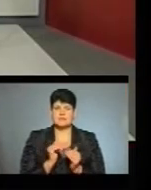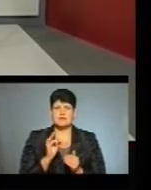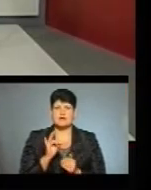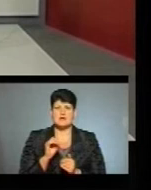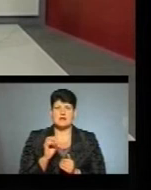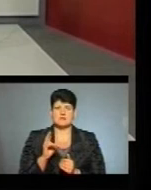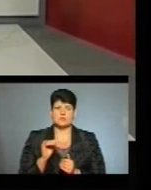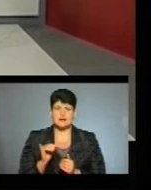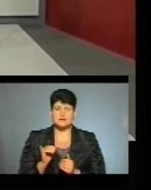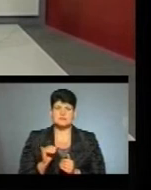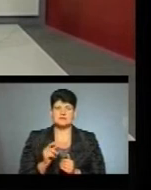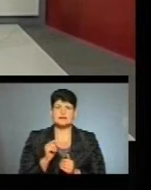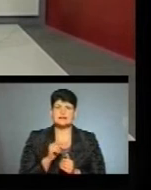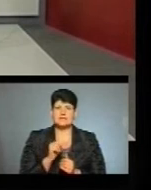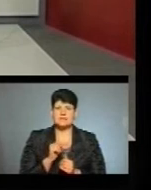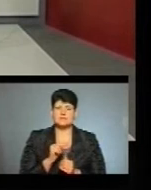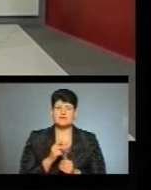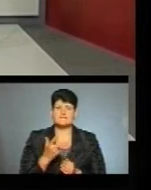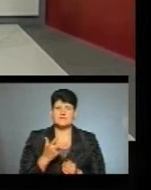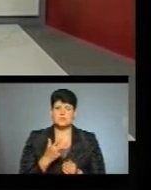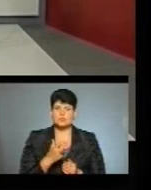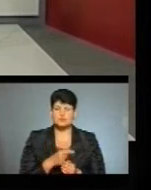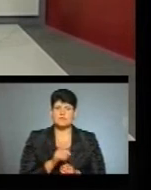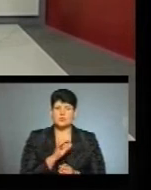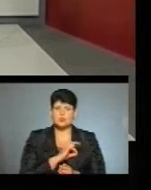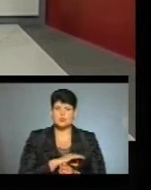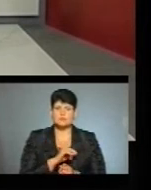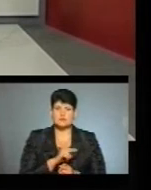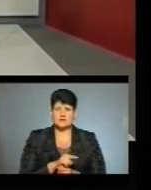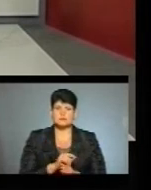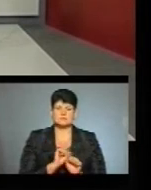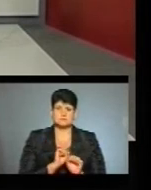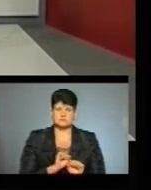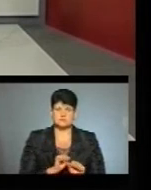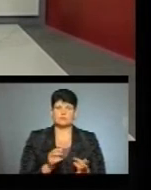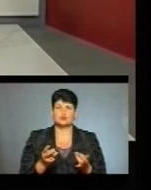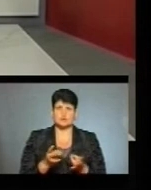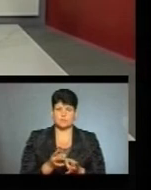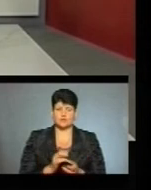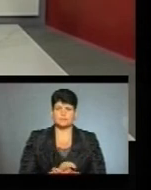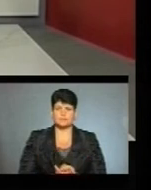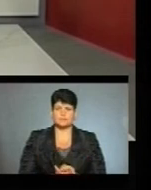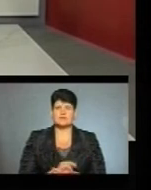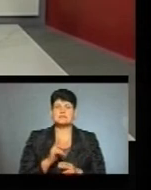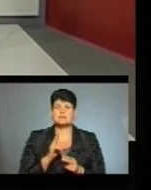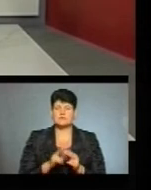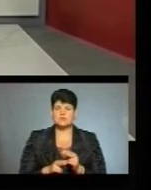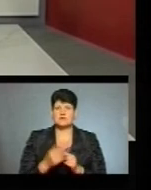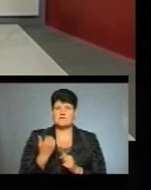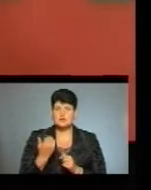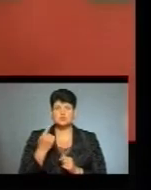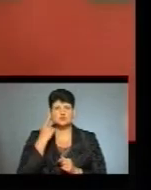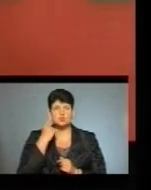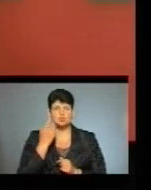вакцин, і ними вакцинуватися, використовувати їх є безпечно і потрібно. І на завершення, от на вашу